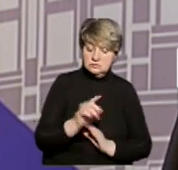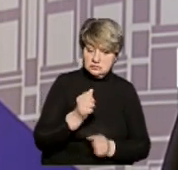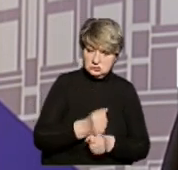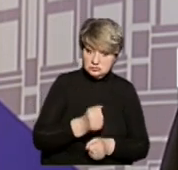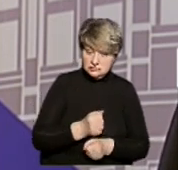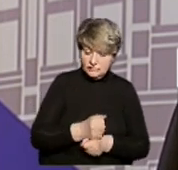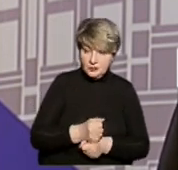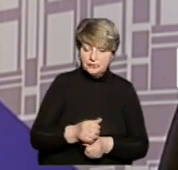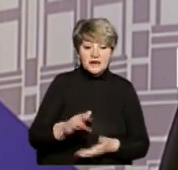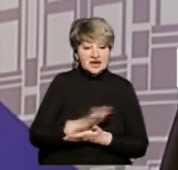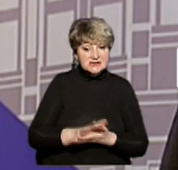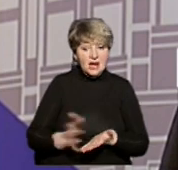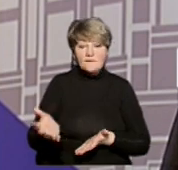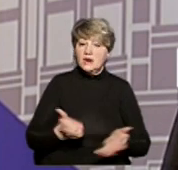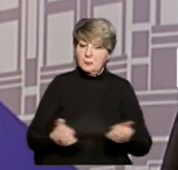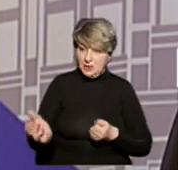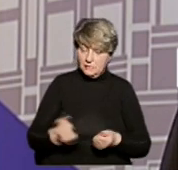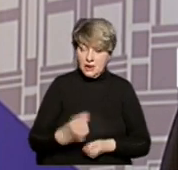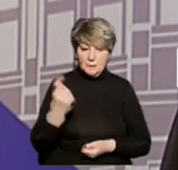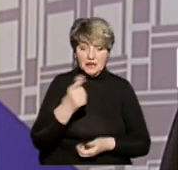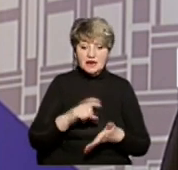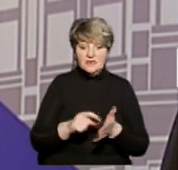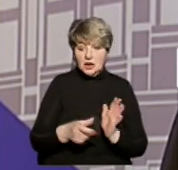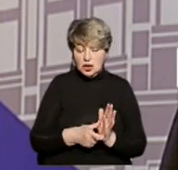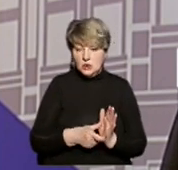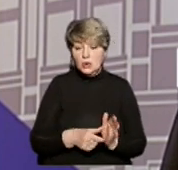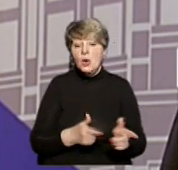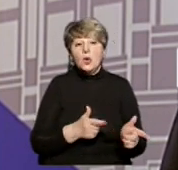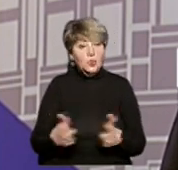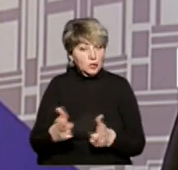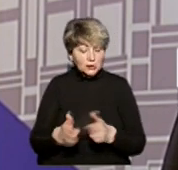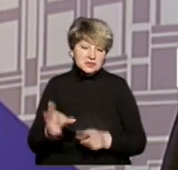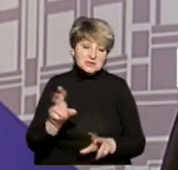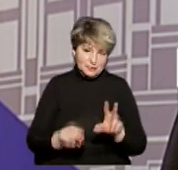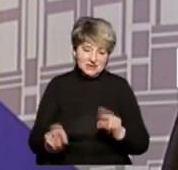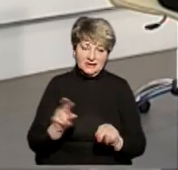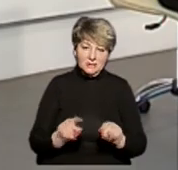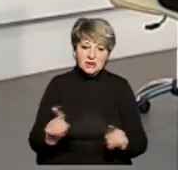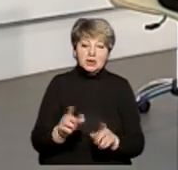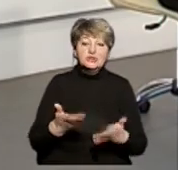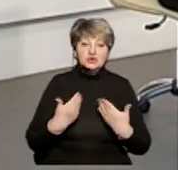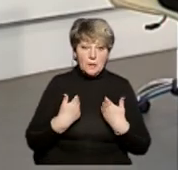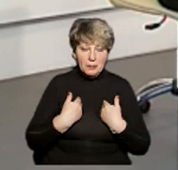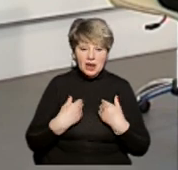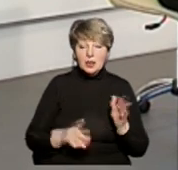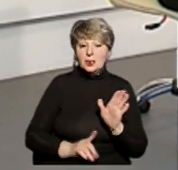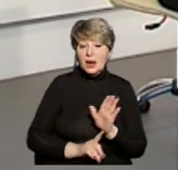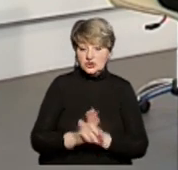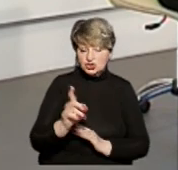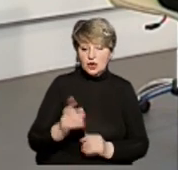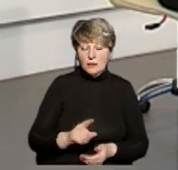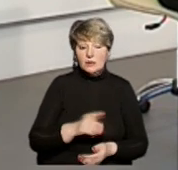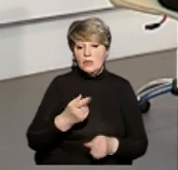до першого класу в рамках нової української школи. Готуємося. Сподіваємося, що ми його почнемо очно,